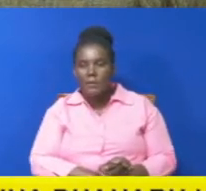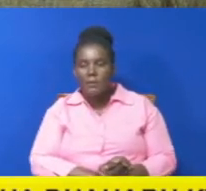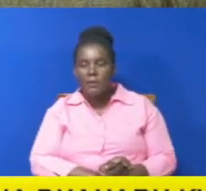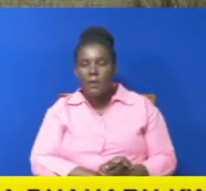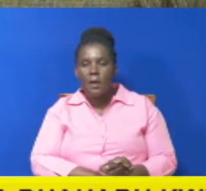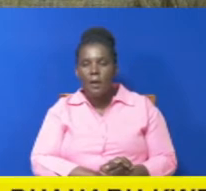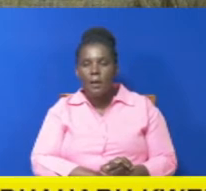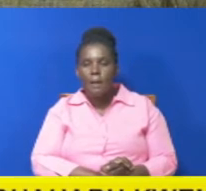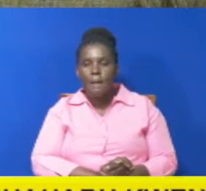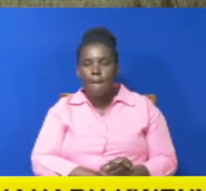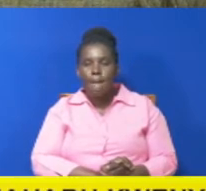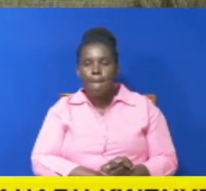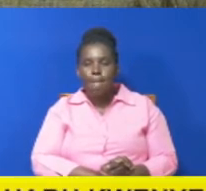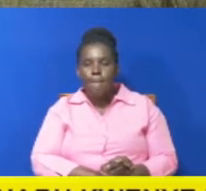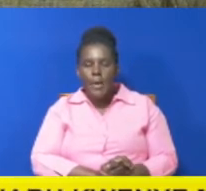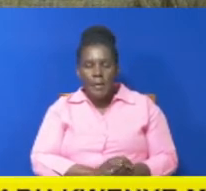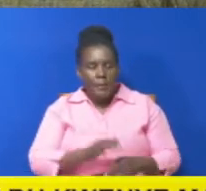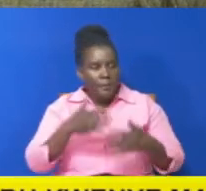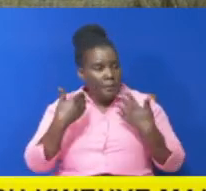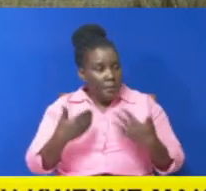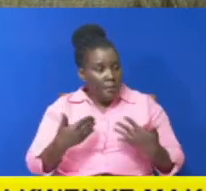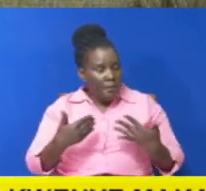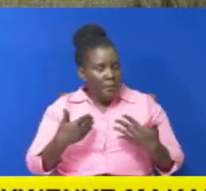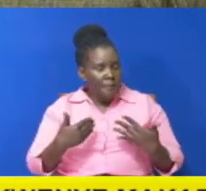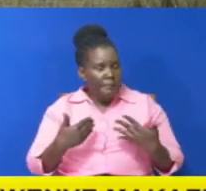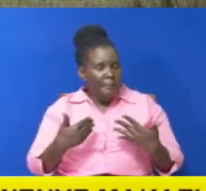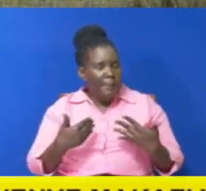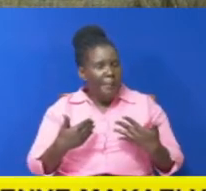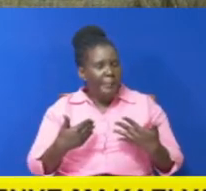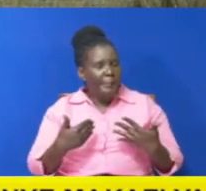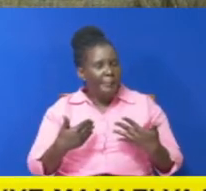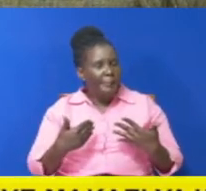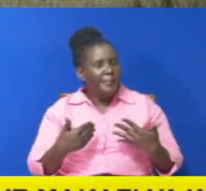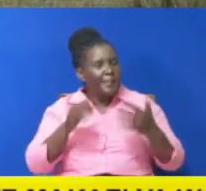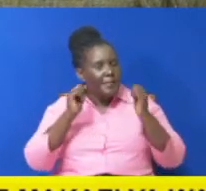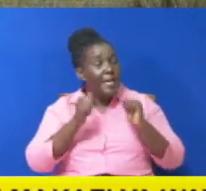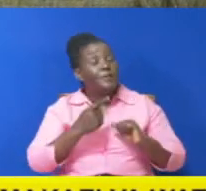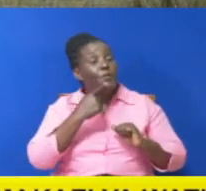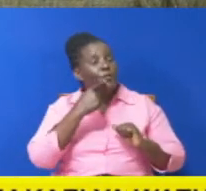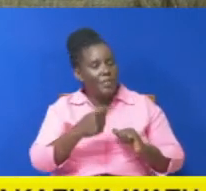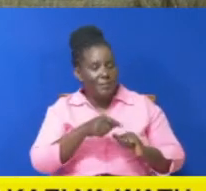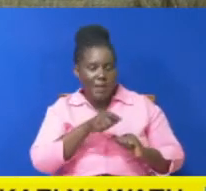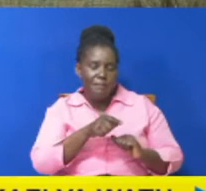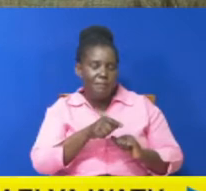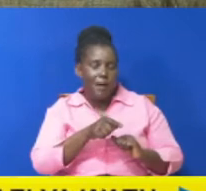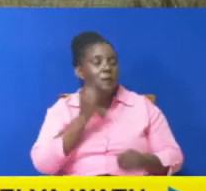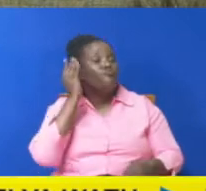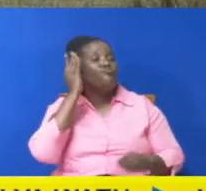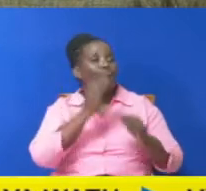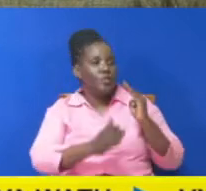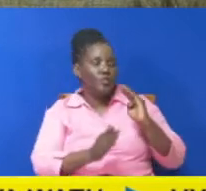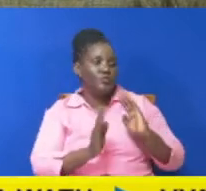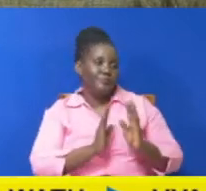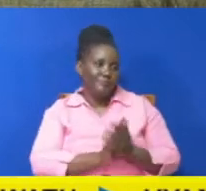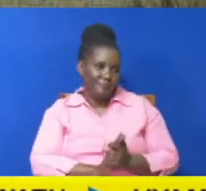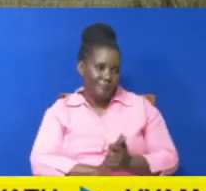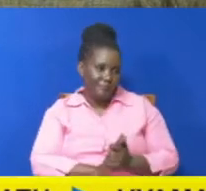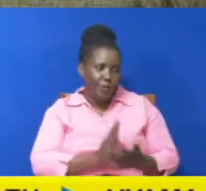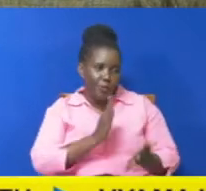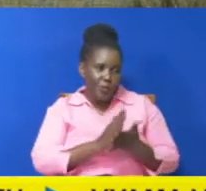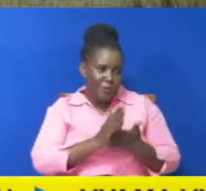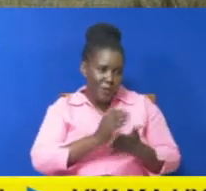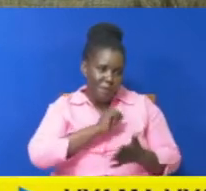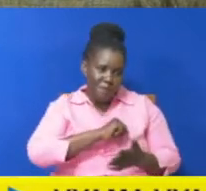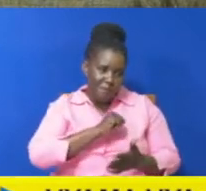yanaumiza hisia zake. Kwa mimi ninachosema cha msingi ni kwamba chora mstari kwamba mimi bwana nitanyanyasika, lakini kwenye kiwango hiki